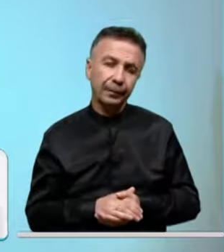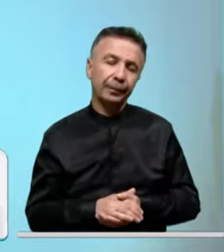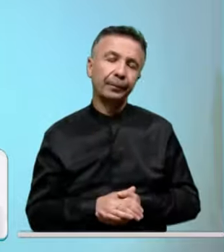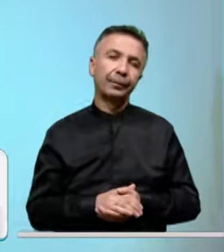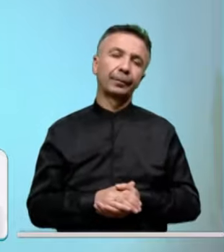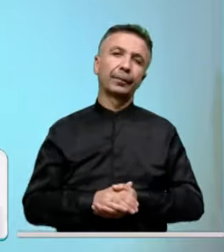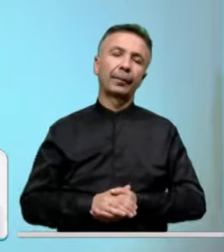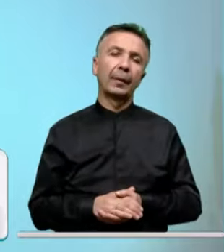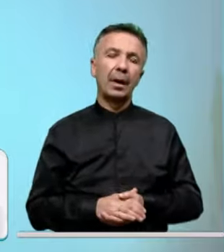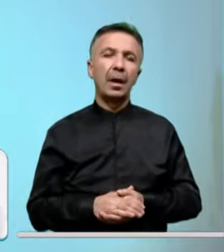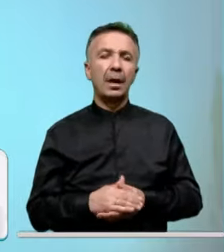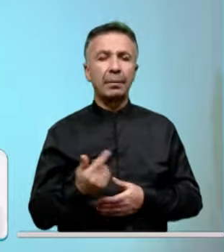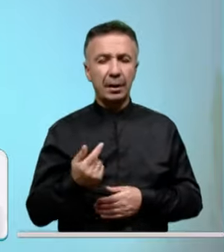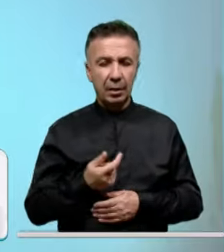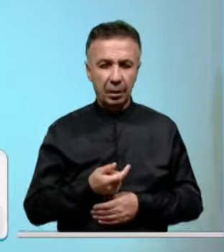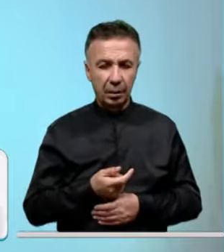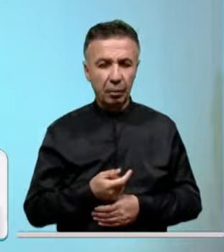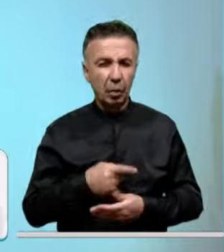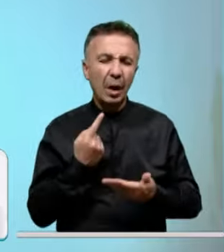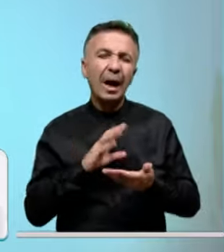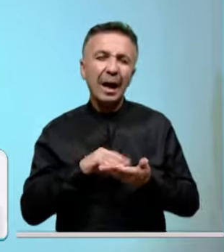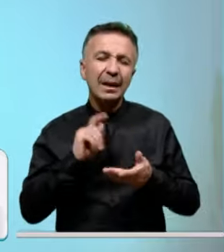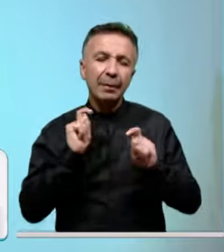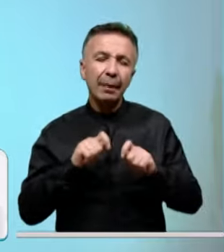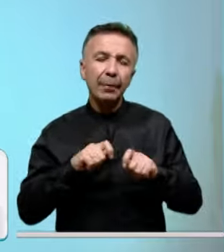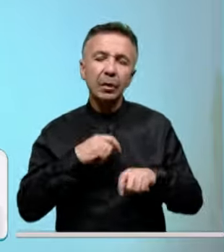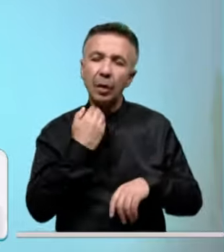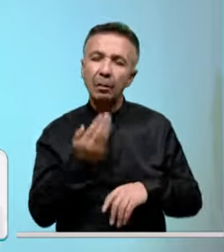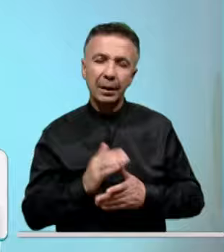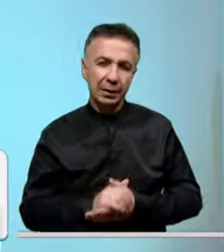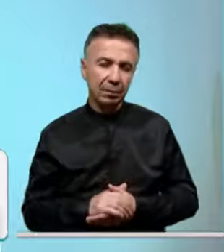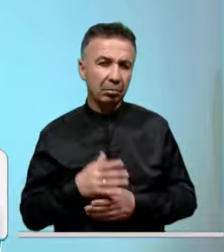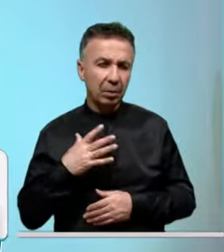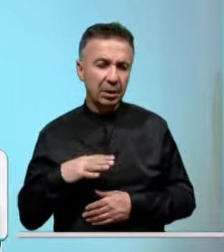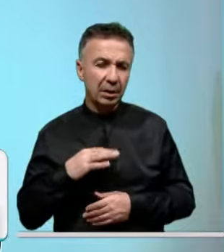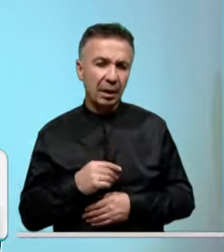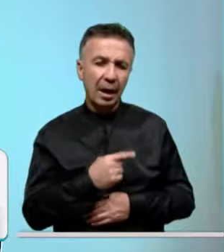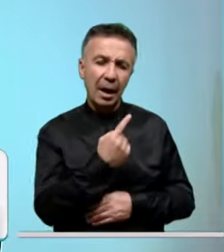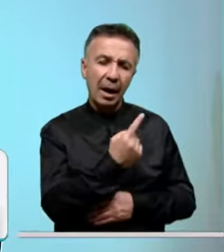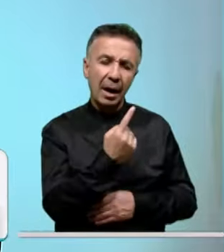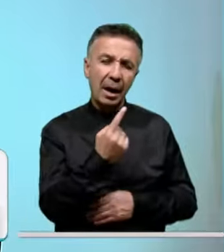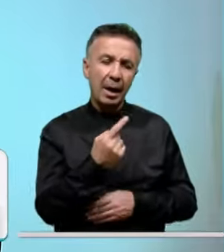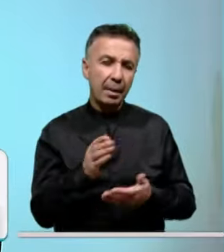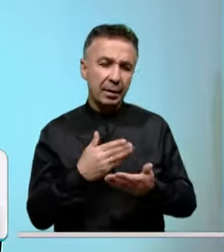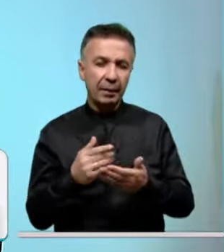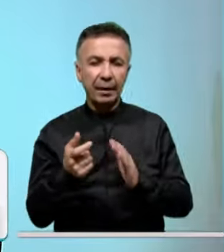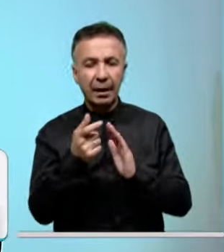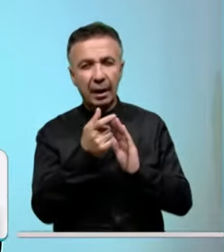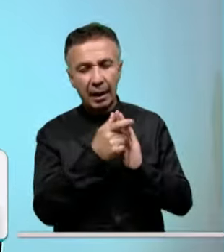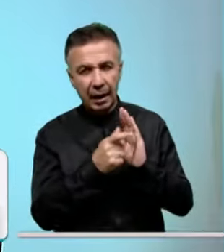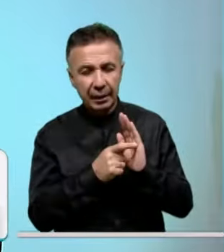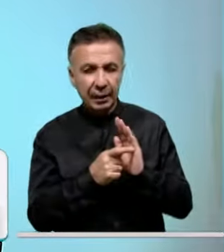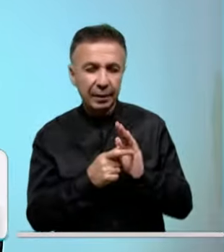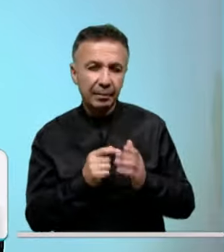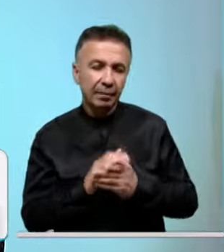Bir sureyi başından sonuna okuyor ama bu hatim olmaz. İsterse her bir sayfayı, her bir ayeti müstakil